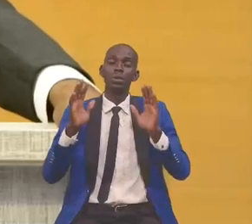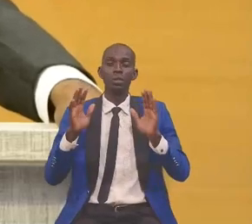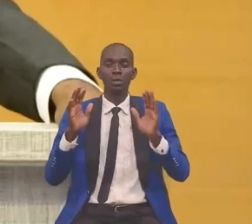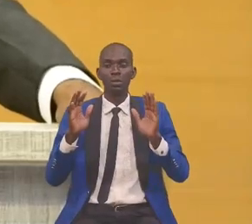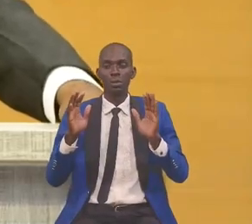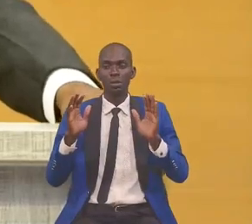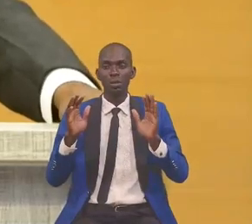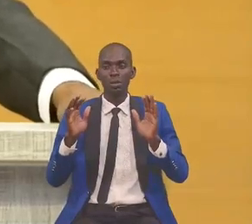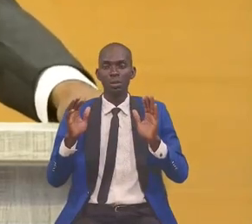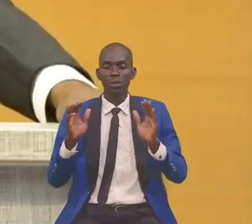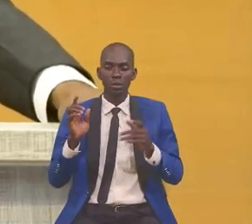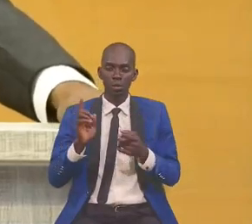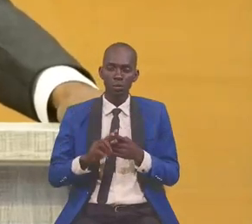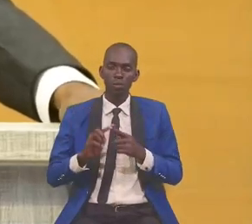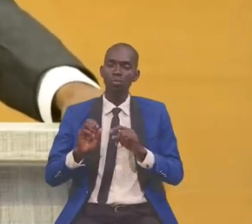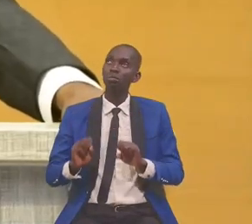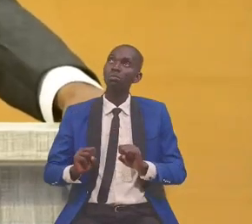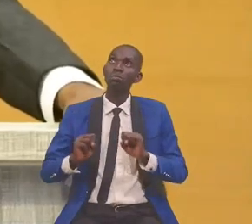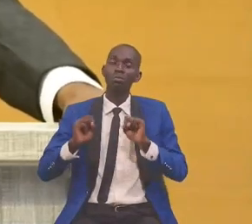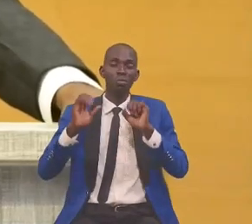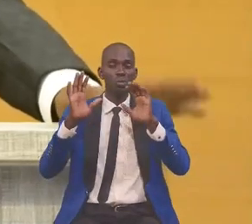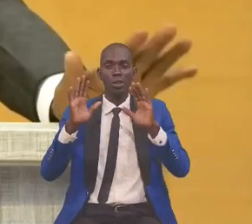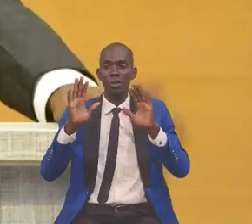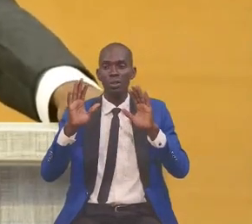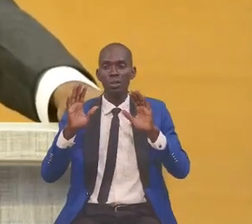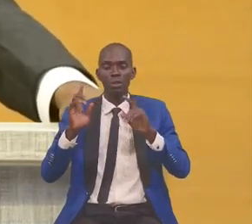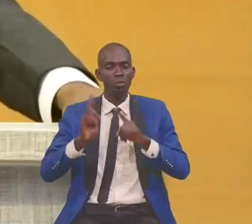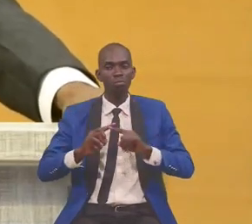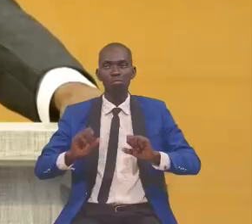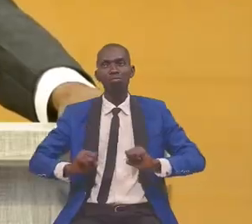à tout abandonner, à tout soumettre,